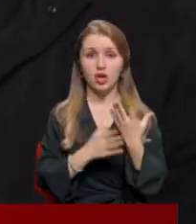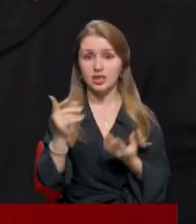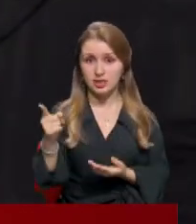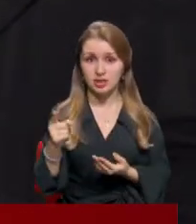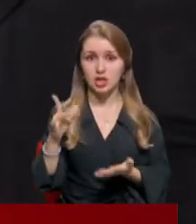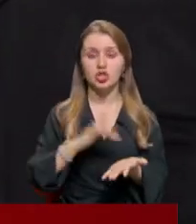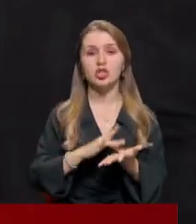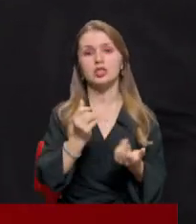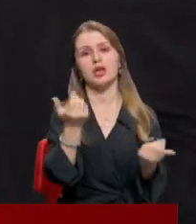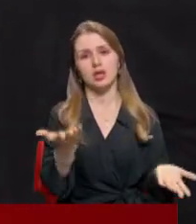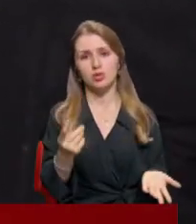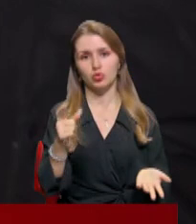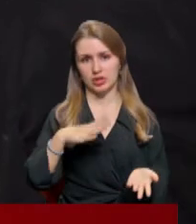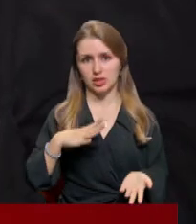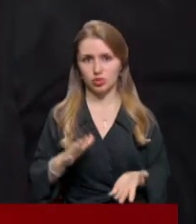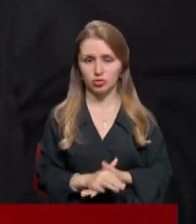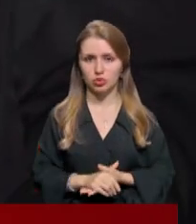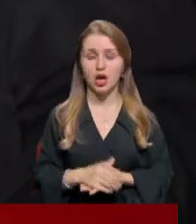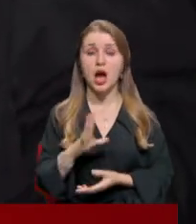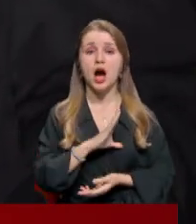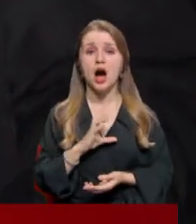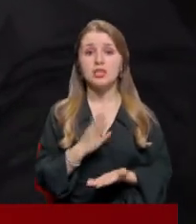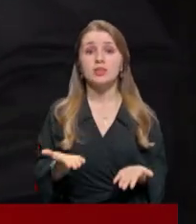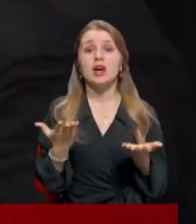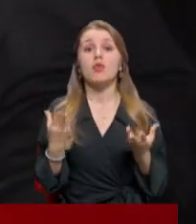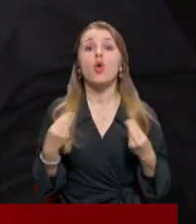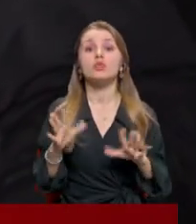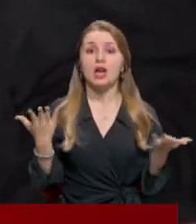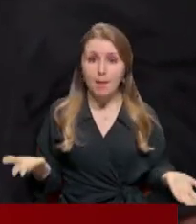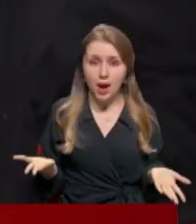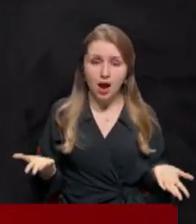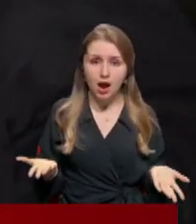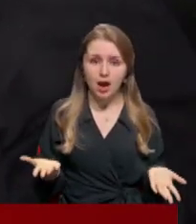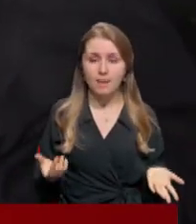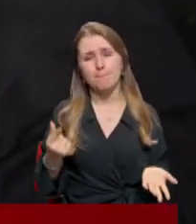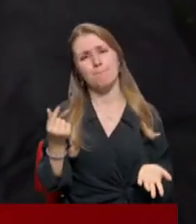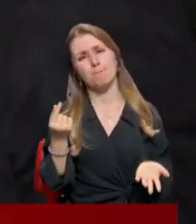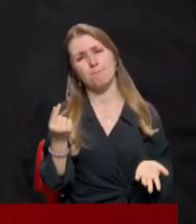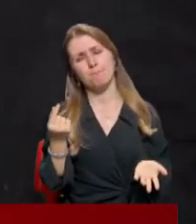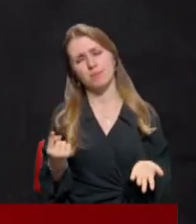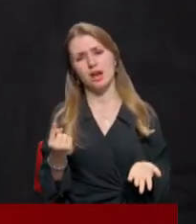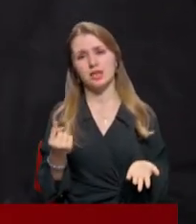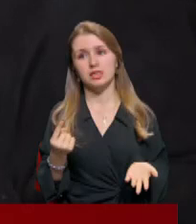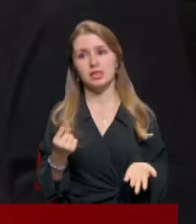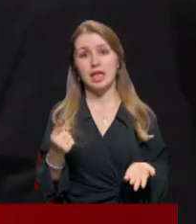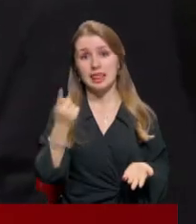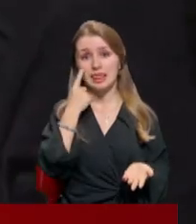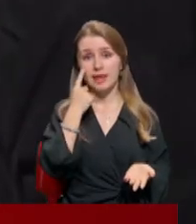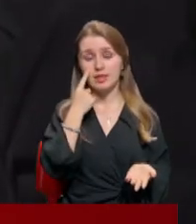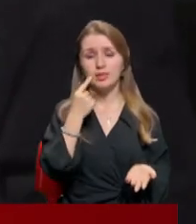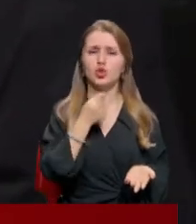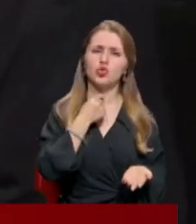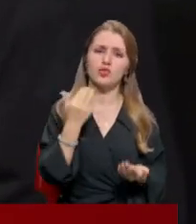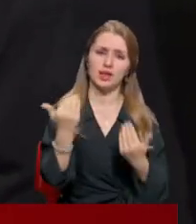ve cezasını çeksin. Bunu istiyoruz sadece. Acımız hafifleyemeyecek ama belki bir nebze olsun devletimizde